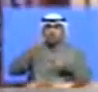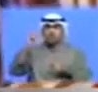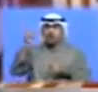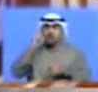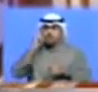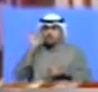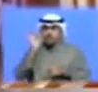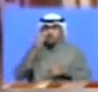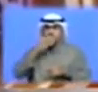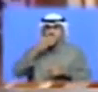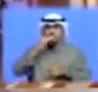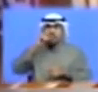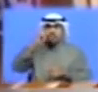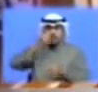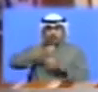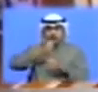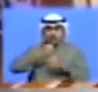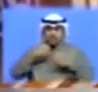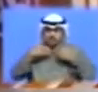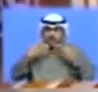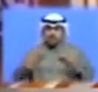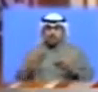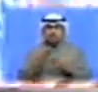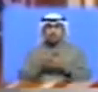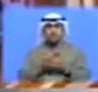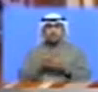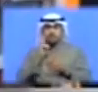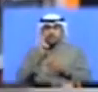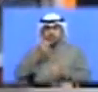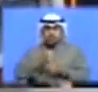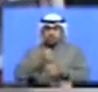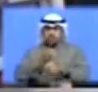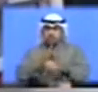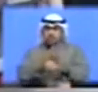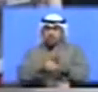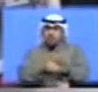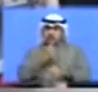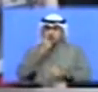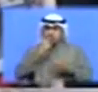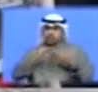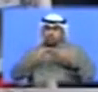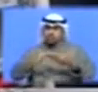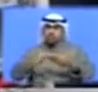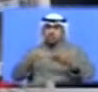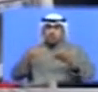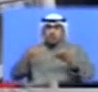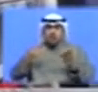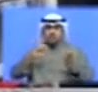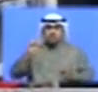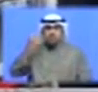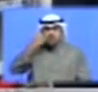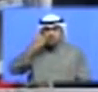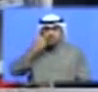في كتاب العمل الخيري، وذلك بما تقدمه من جهود جبارة في مجال الإغاثة على جميع الأصعدة